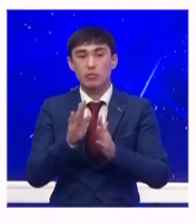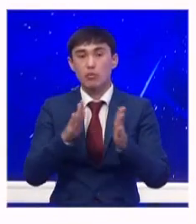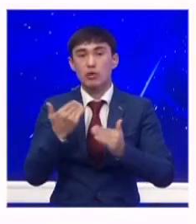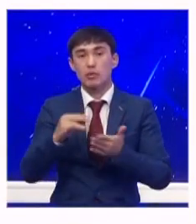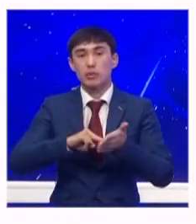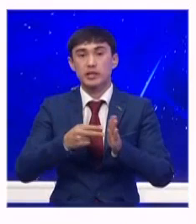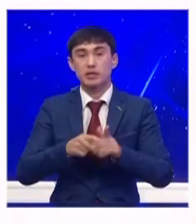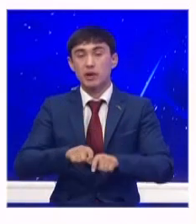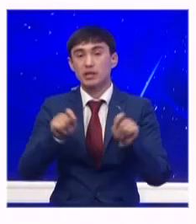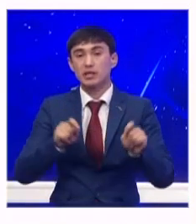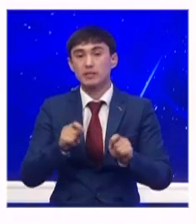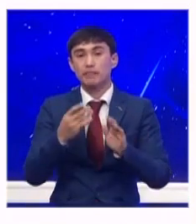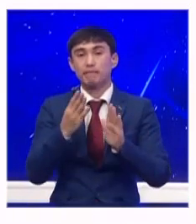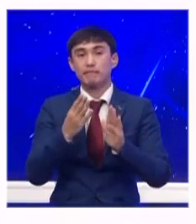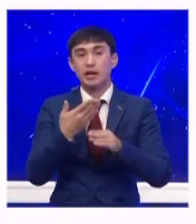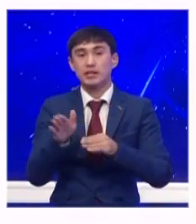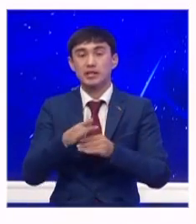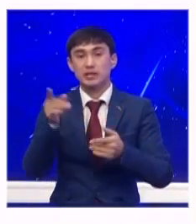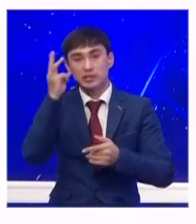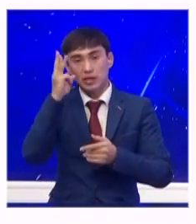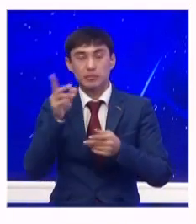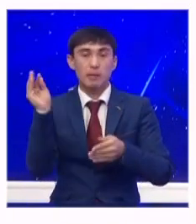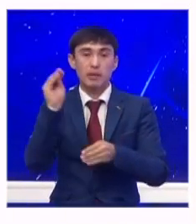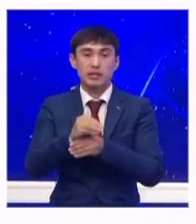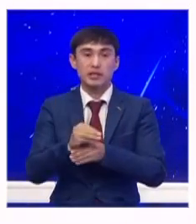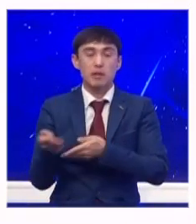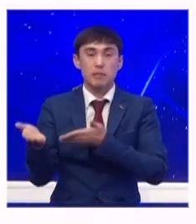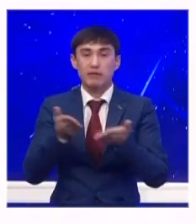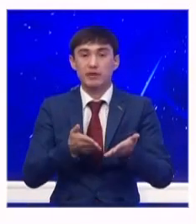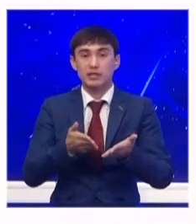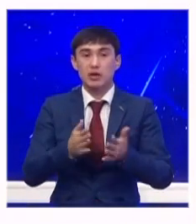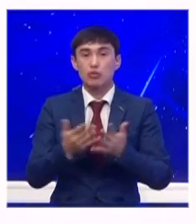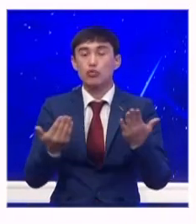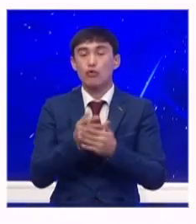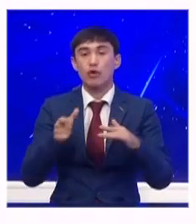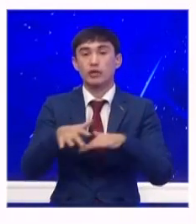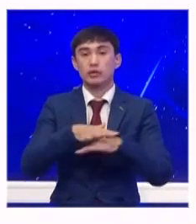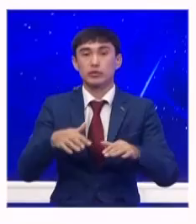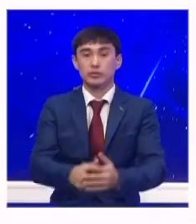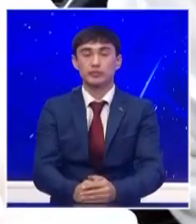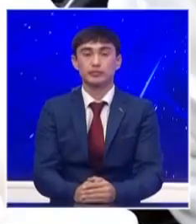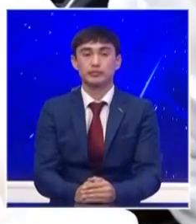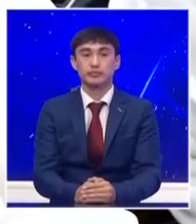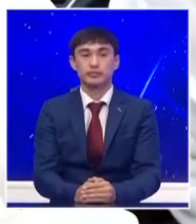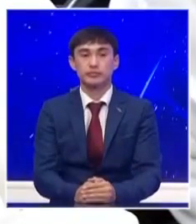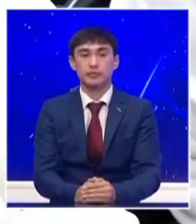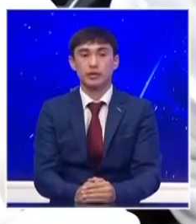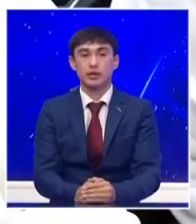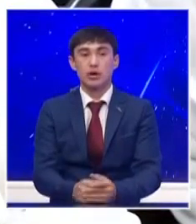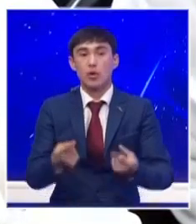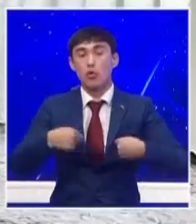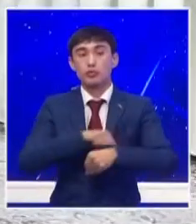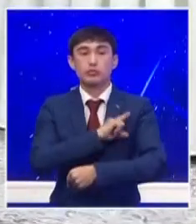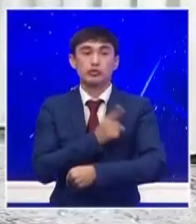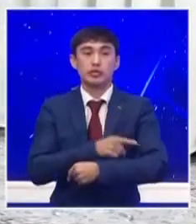того мы планируем открыть отдельную страницу в Instagram чтобы дополнительно продвигать наш контент и привлекать новую аудиторию благодаря общим